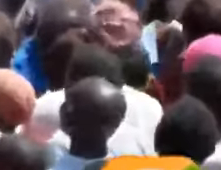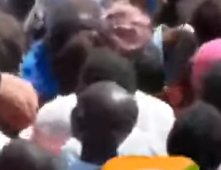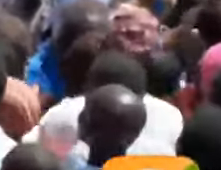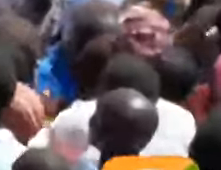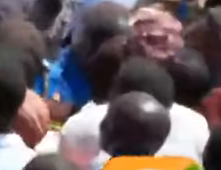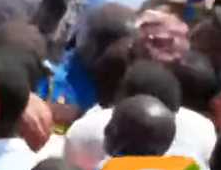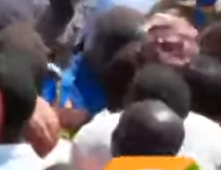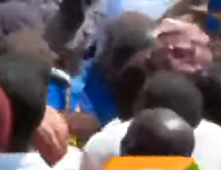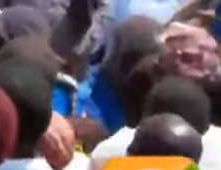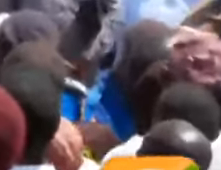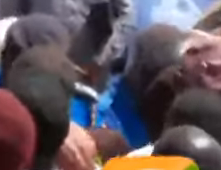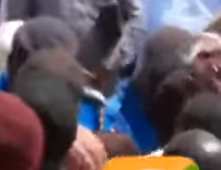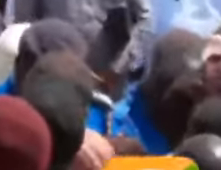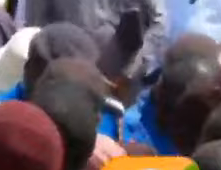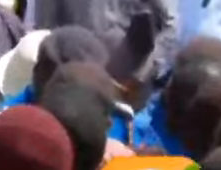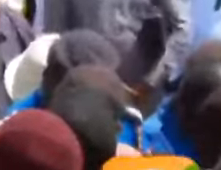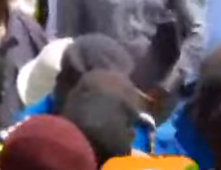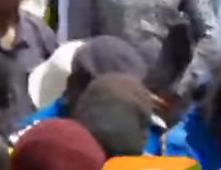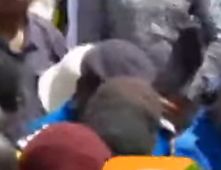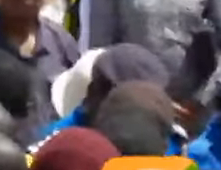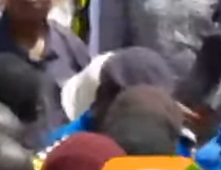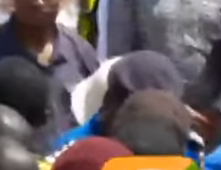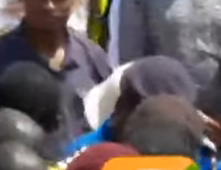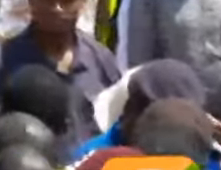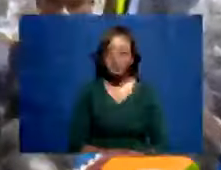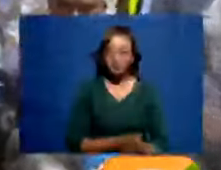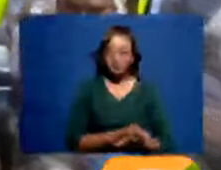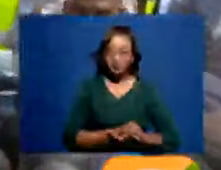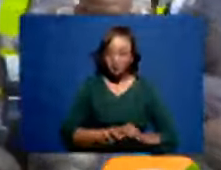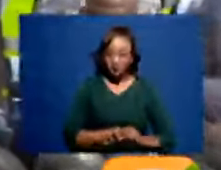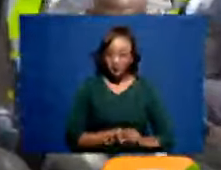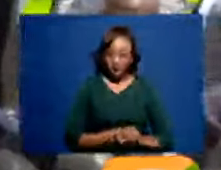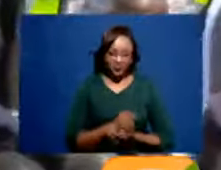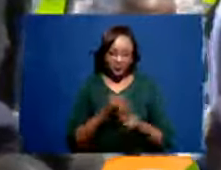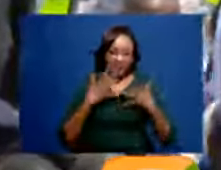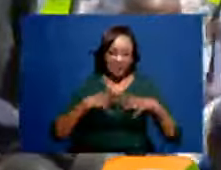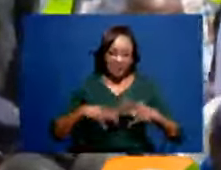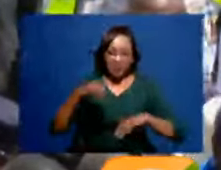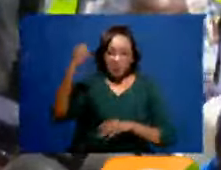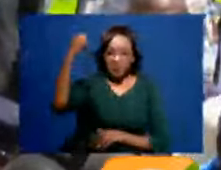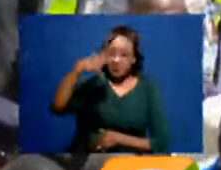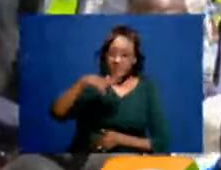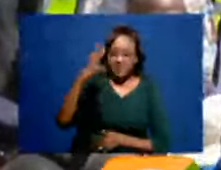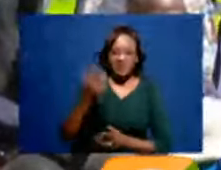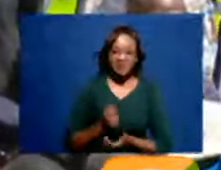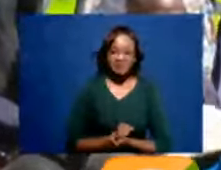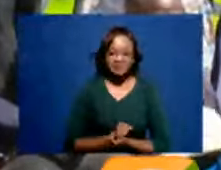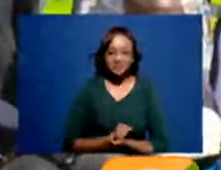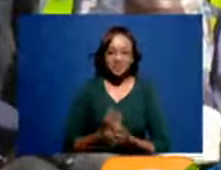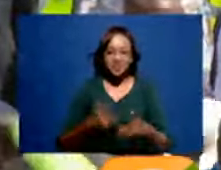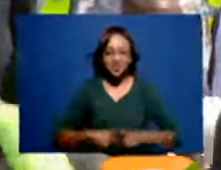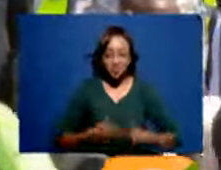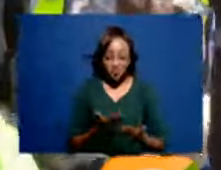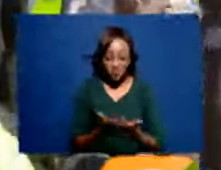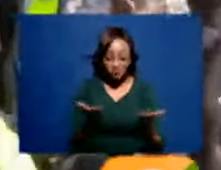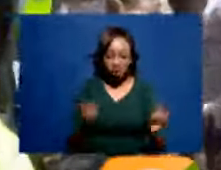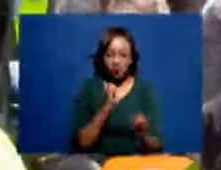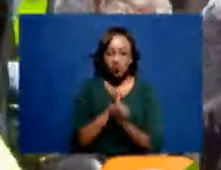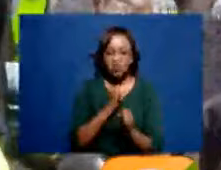wataandikwa hapa, mafundi, watu ya mkono, watu ya stima, ni vijana wa hapa Bungoma hapa.